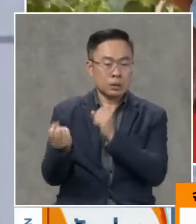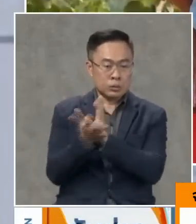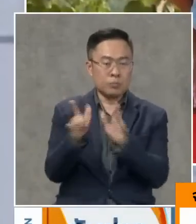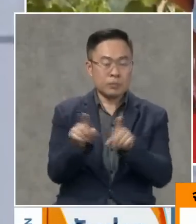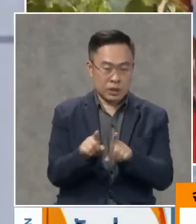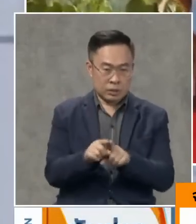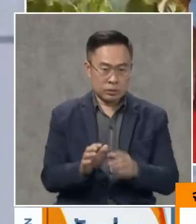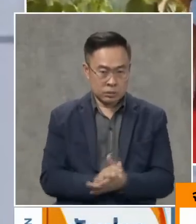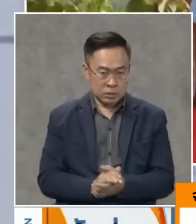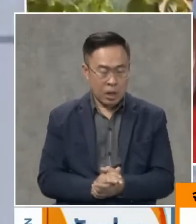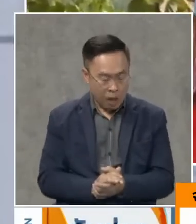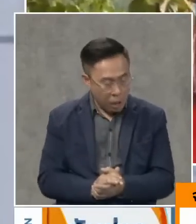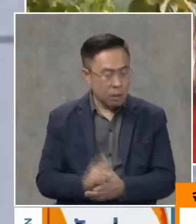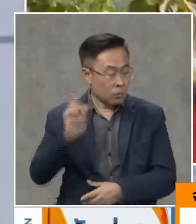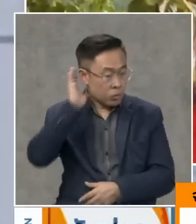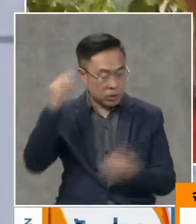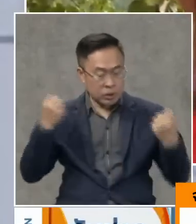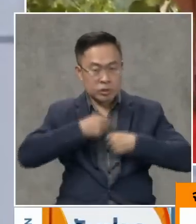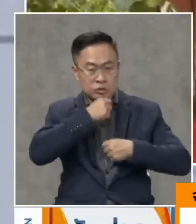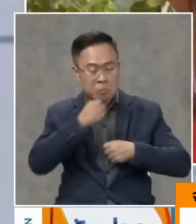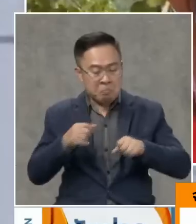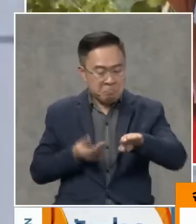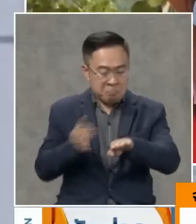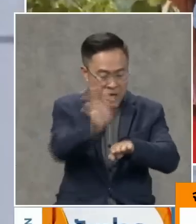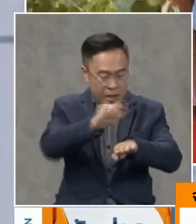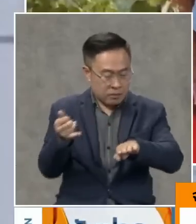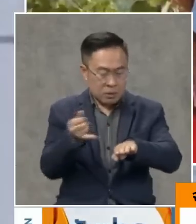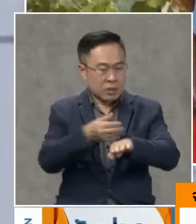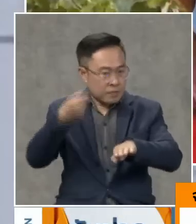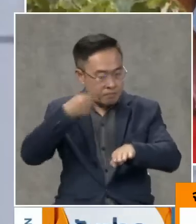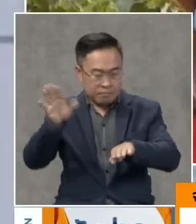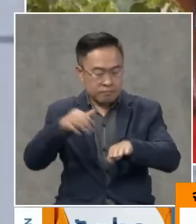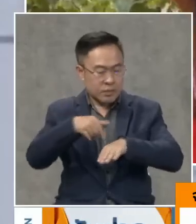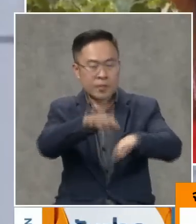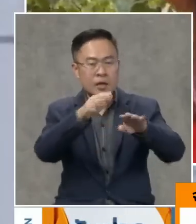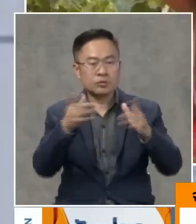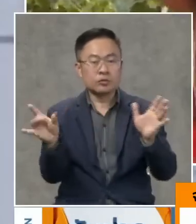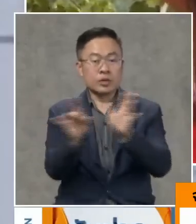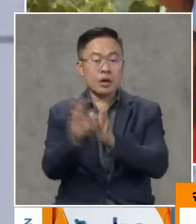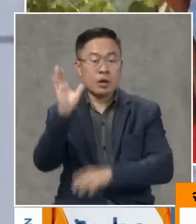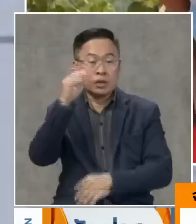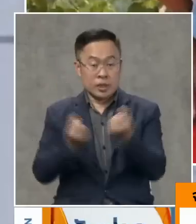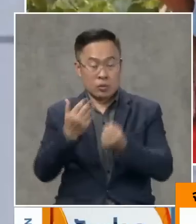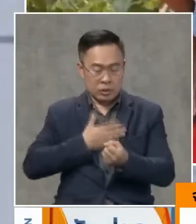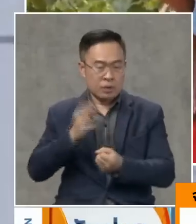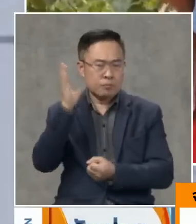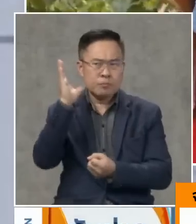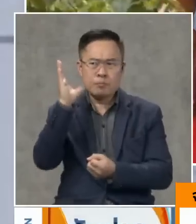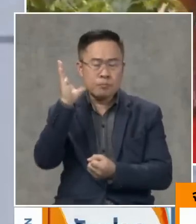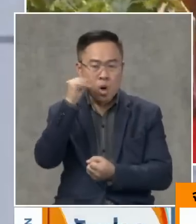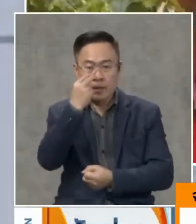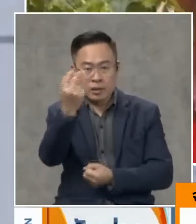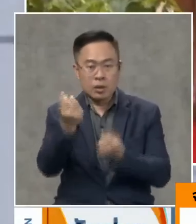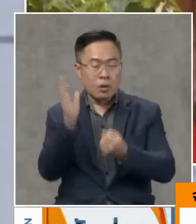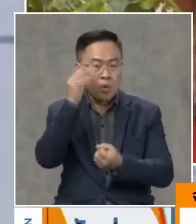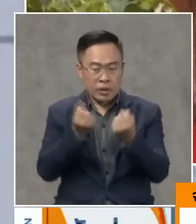ผู้ชายไม่ย้อยขึ้น ใช่จนมีรถพ่วงเขาผ่านมาพ่อหนูก็เลยเรียกให้เขาจอดพ่อก็เลย